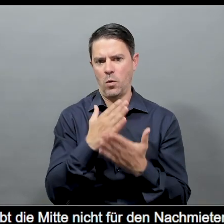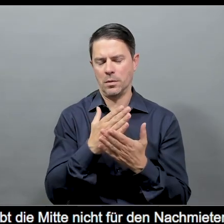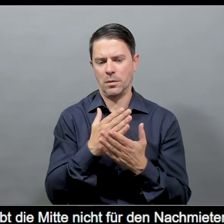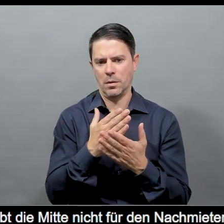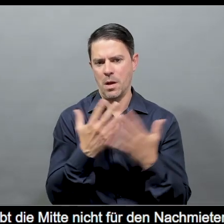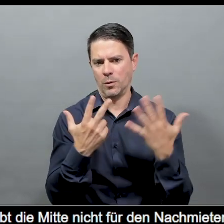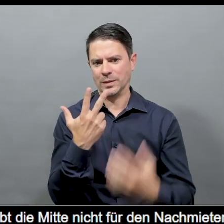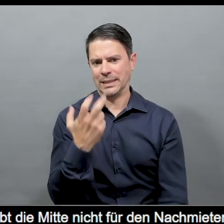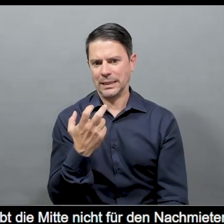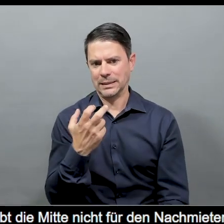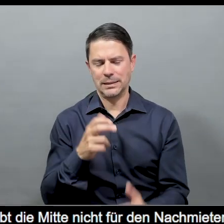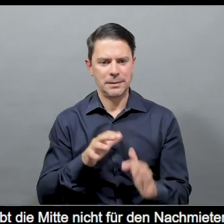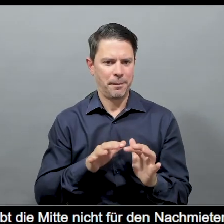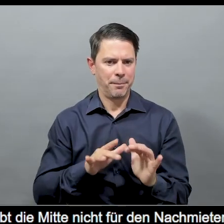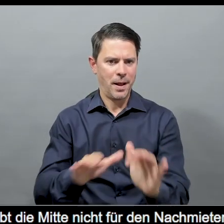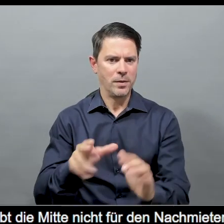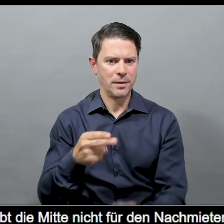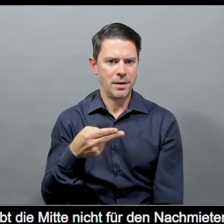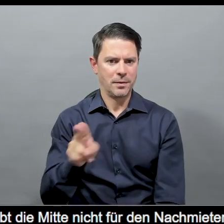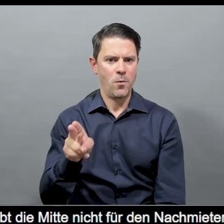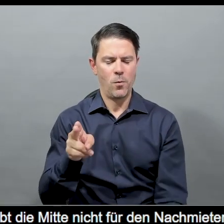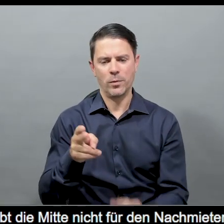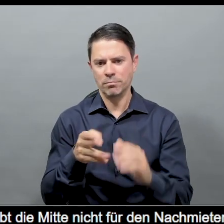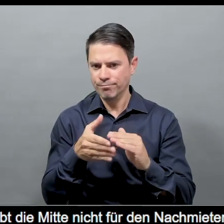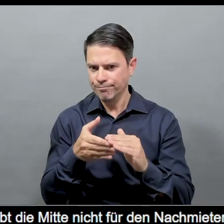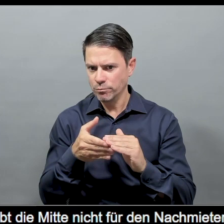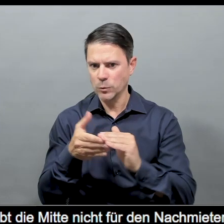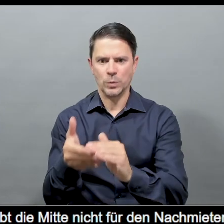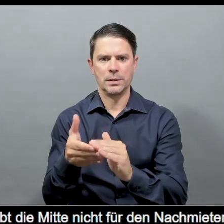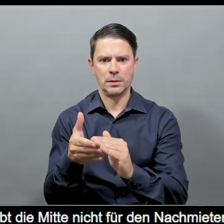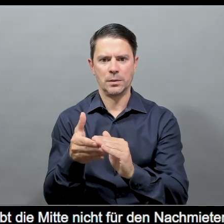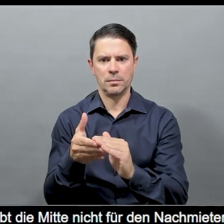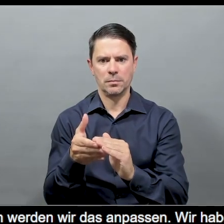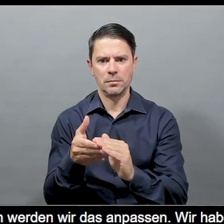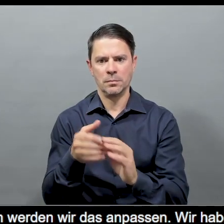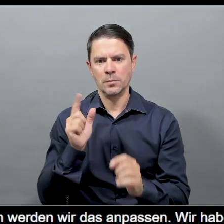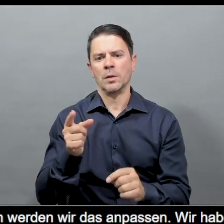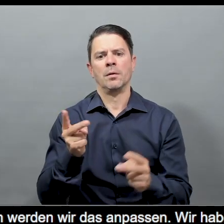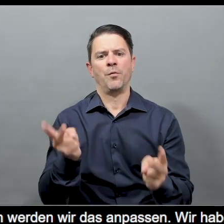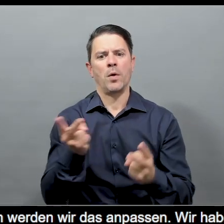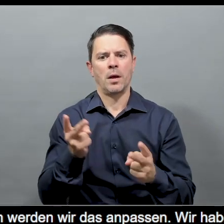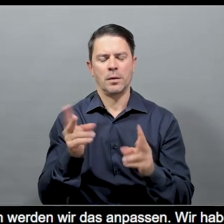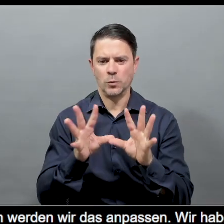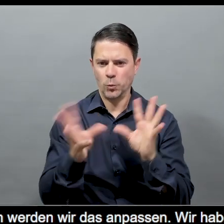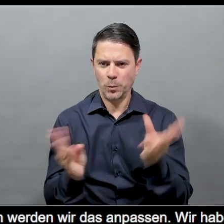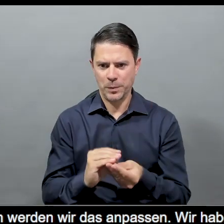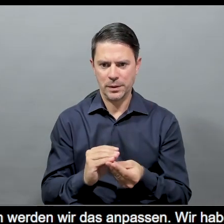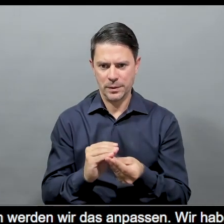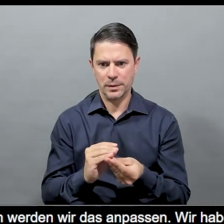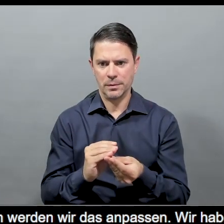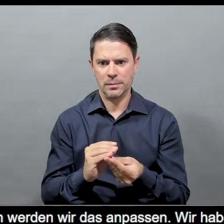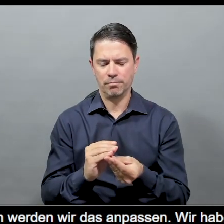wir haben auch die Fördersumme für einen Wohnplatz angehoben von 32.000 Euro im Jahr 2021